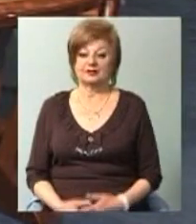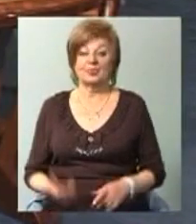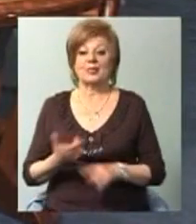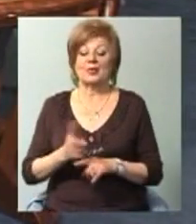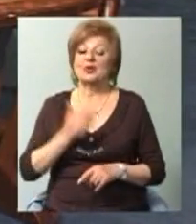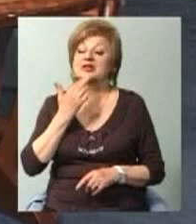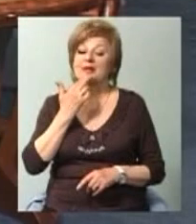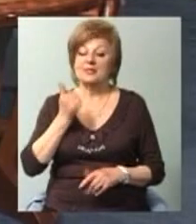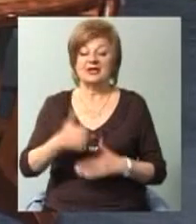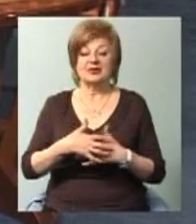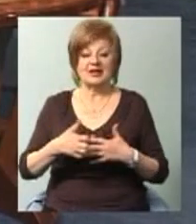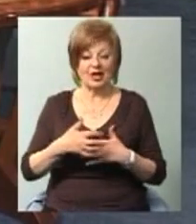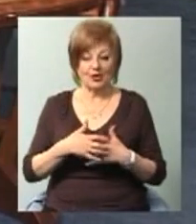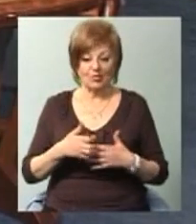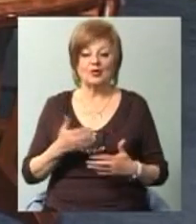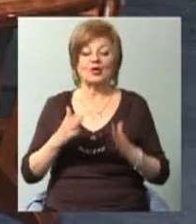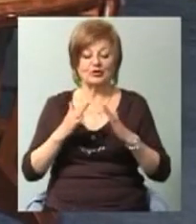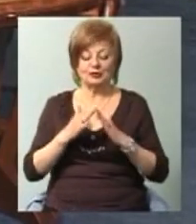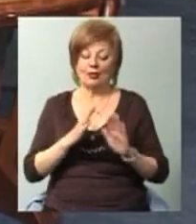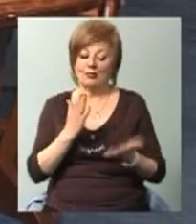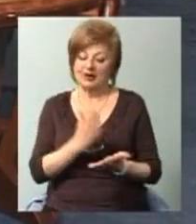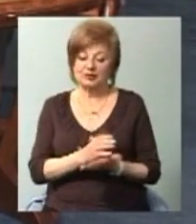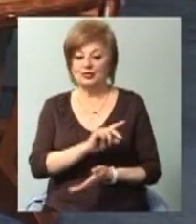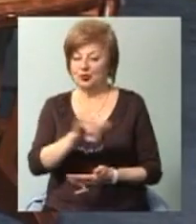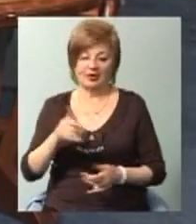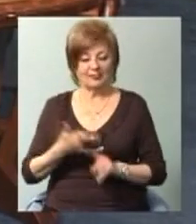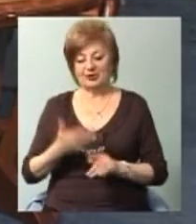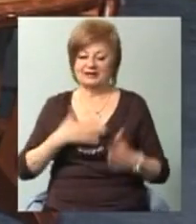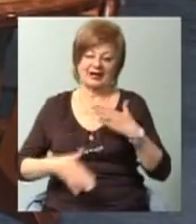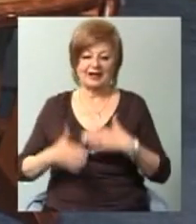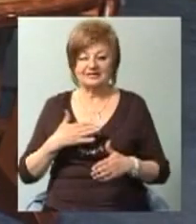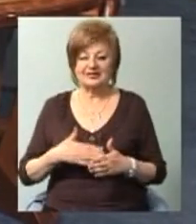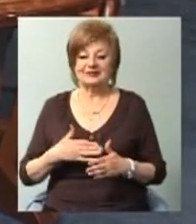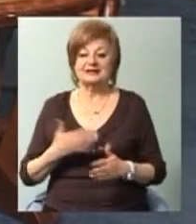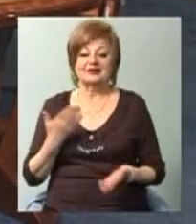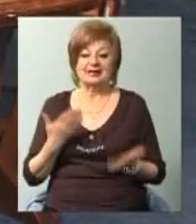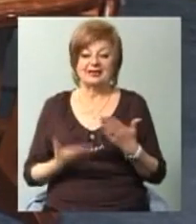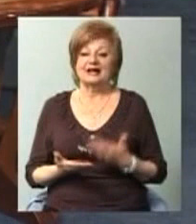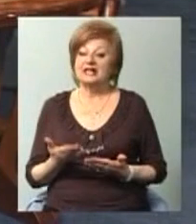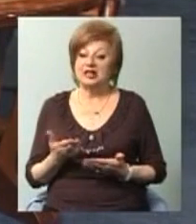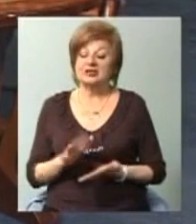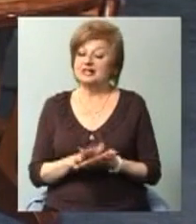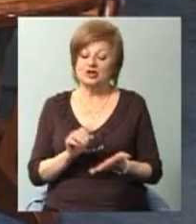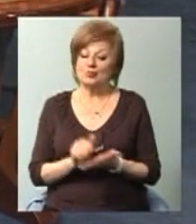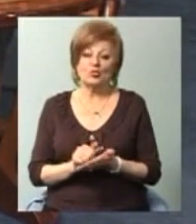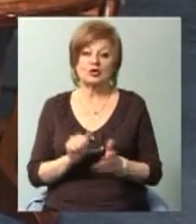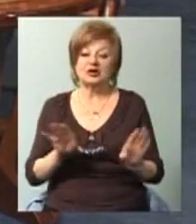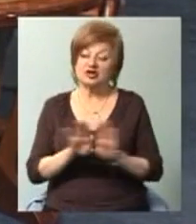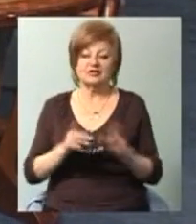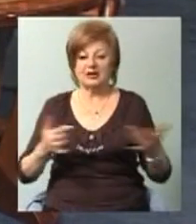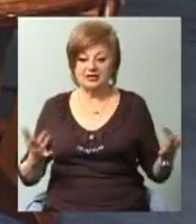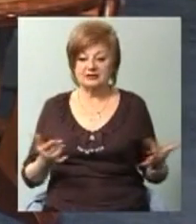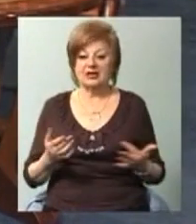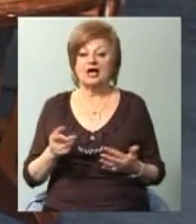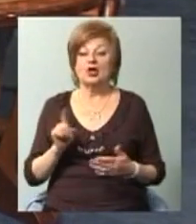Дуже милі ці котики, і тримати їх вдома, напевно, одне задоволення. Так. Якщо вони не псують тобі речі. Знаєш, що не всіх котів